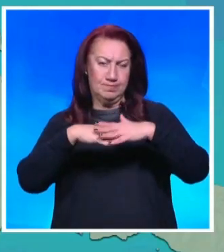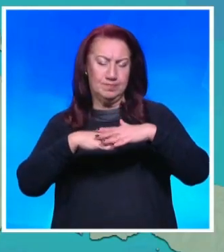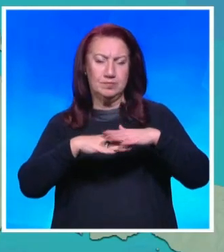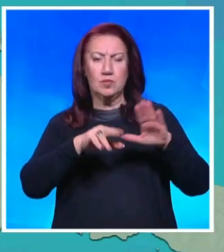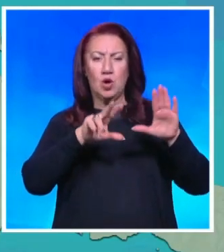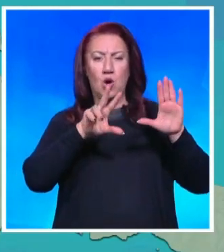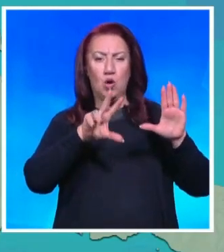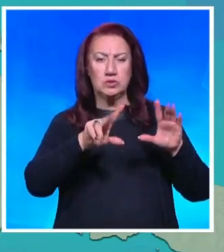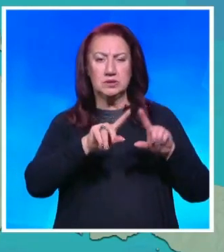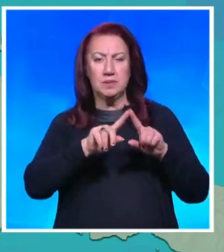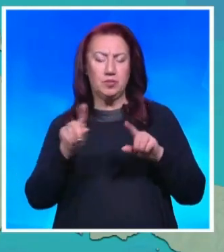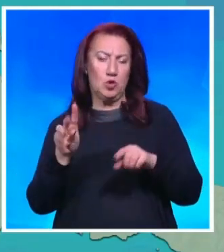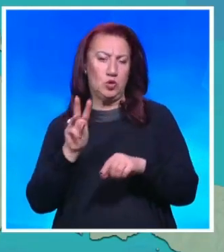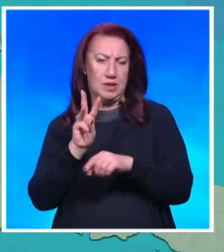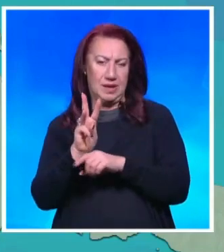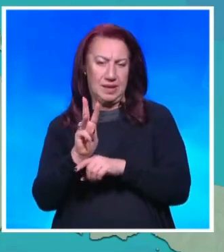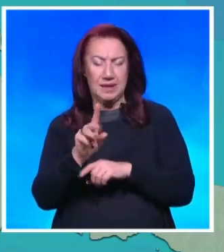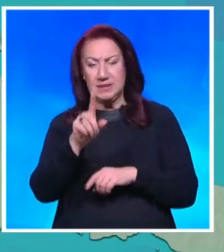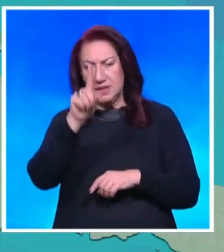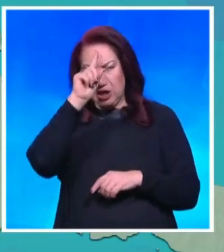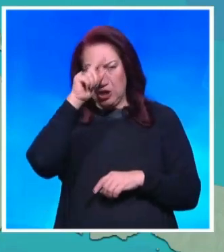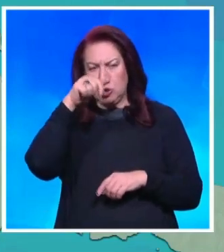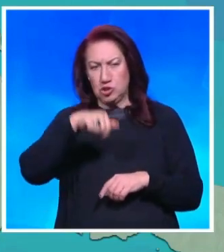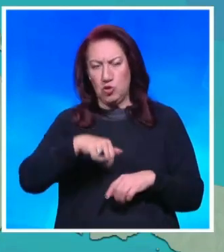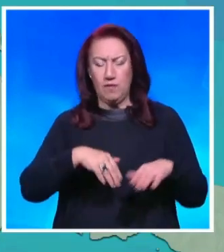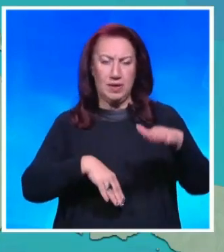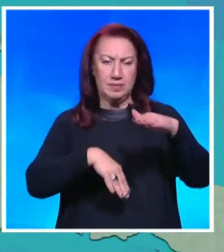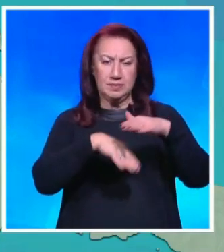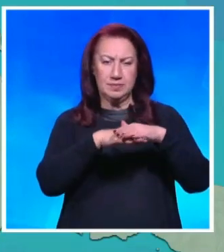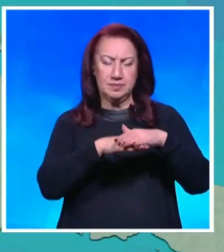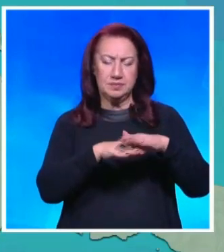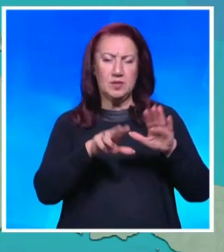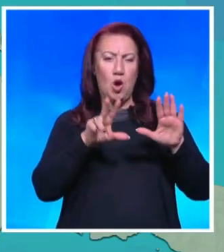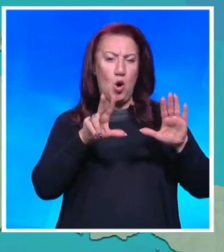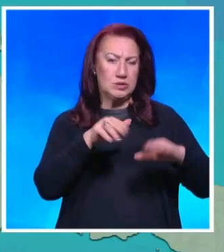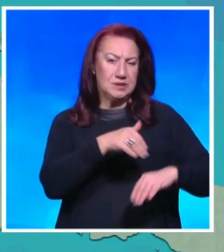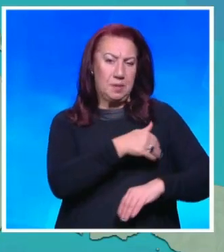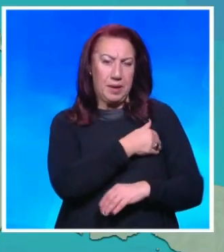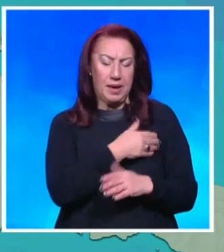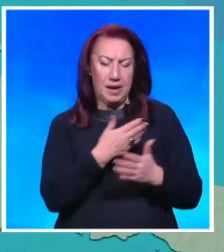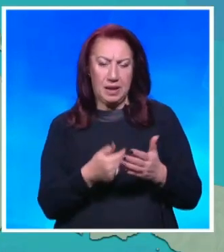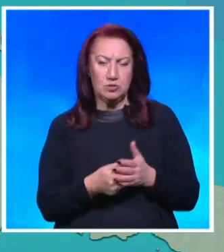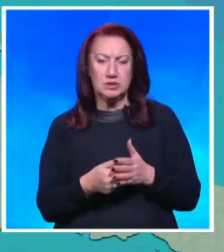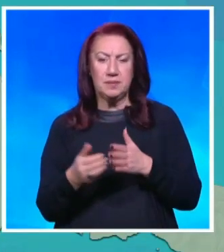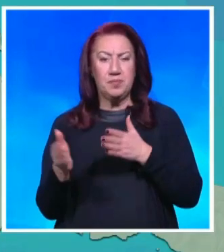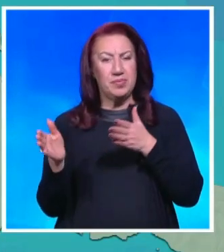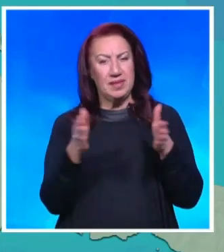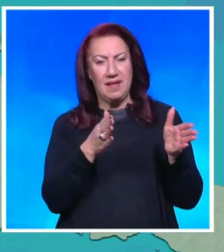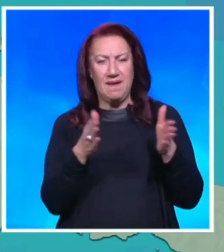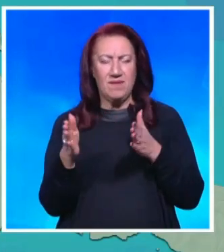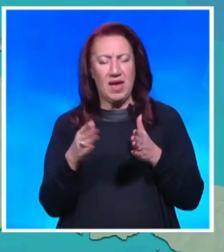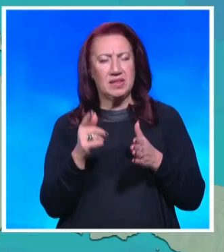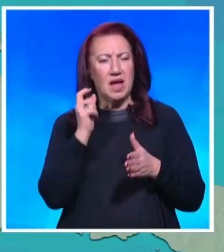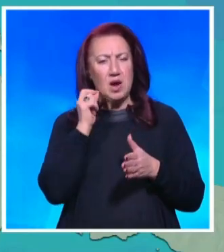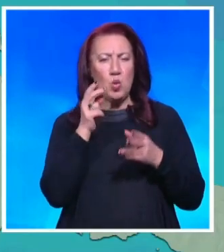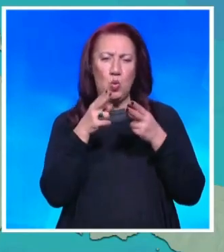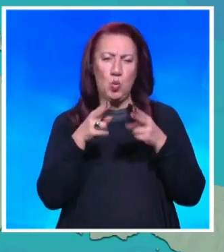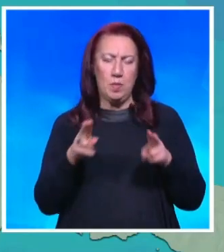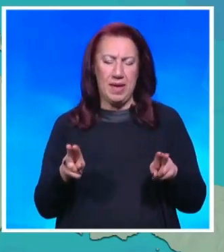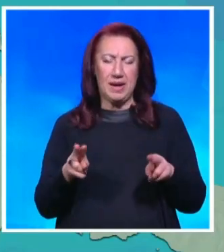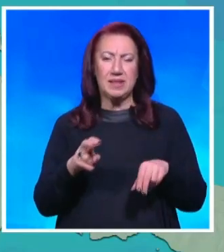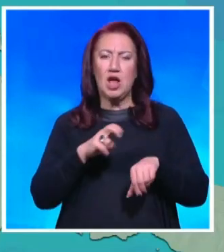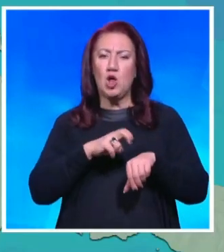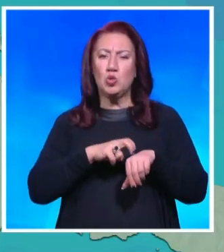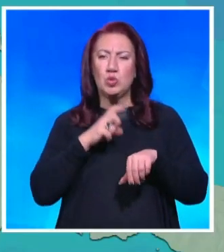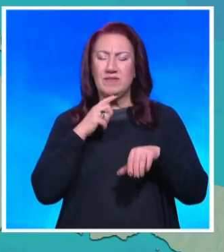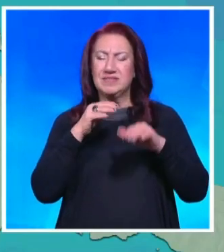и 133° в софия максималната температура ще бъде около 88° вятърът утре ще бъде умерен в дунавската равнина